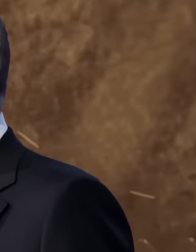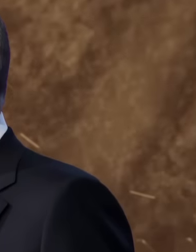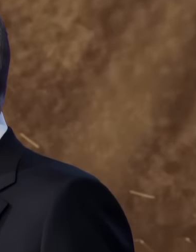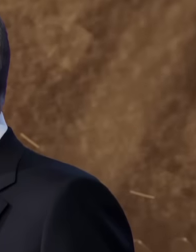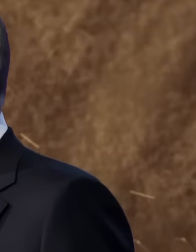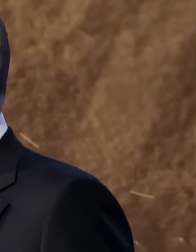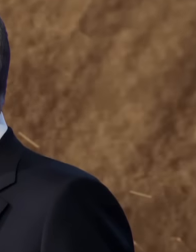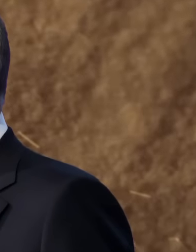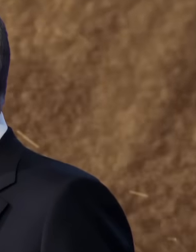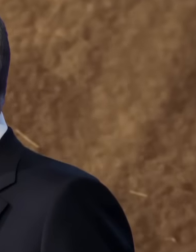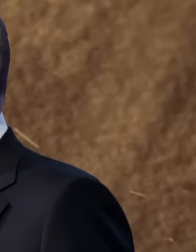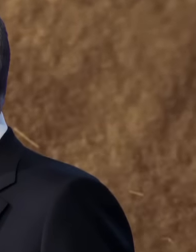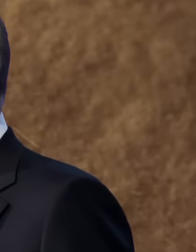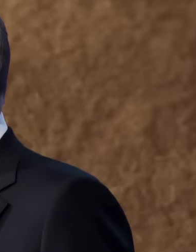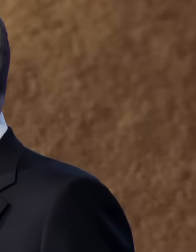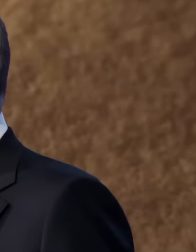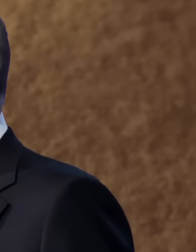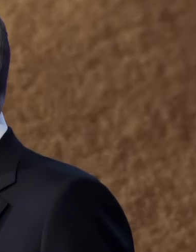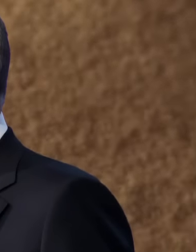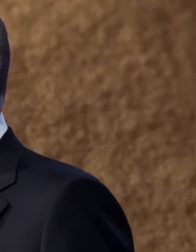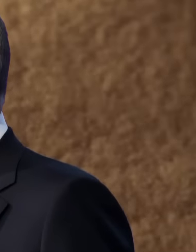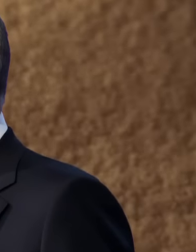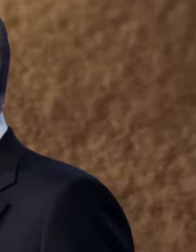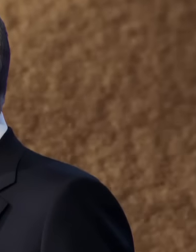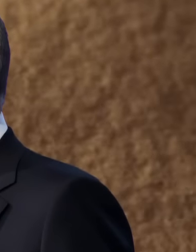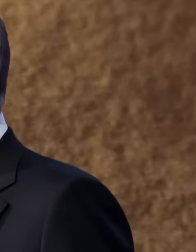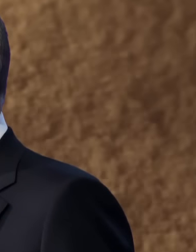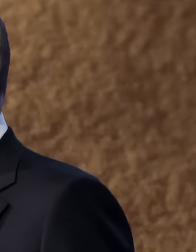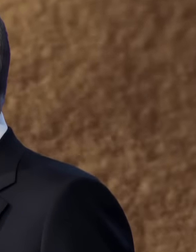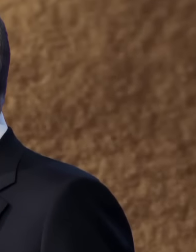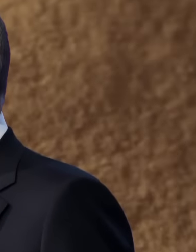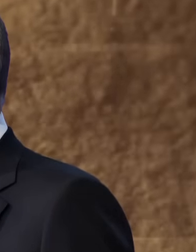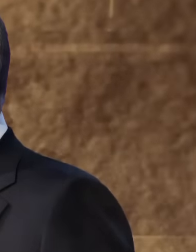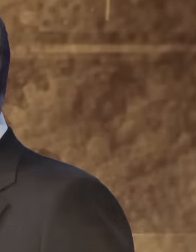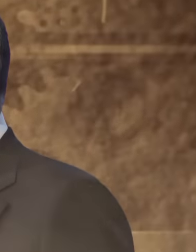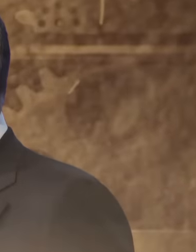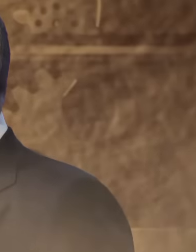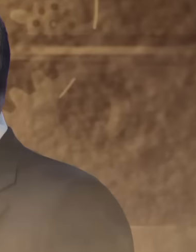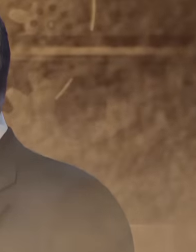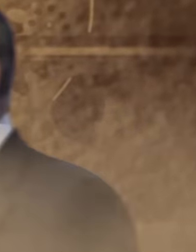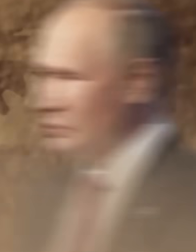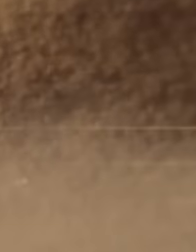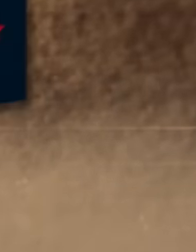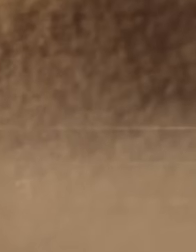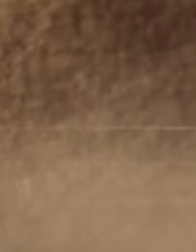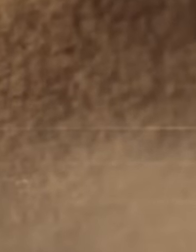My ze swojej strony z premierem Putinem przypilujemy, aby nikt ciachów w trybie nie sypał.